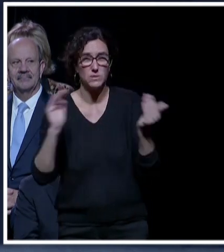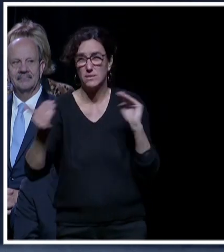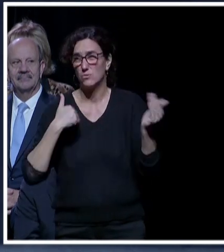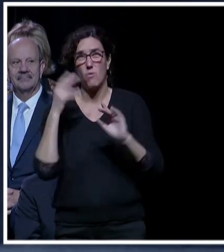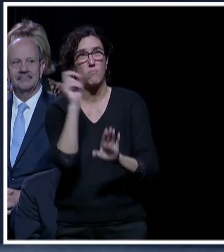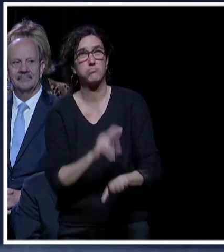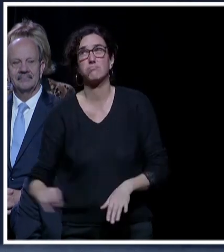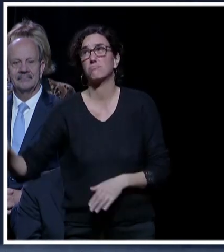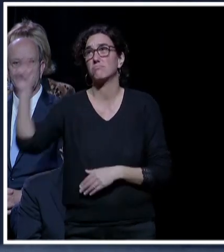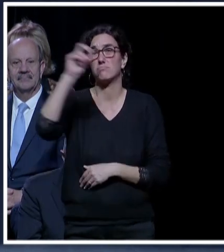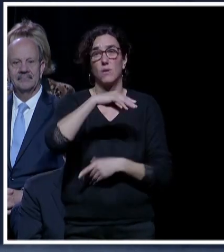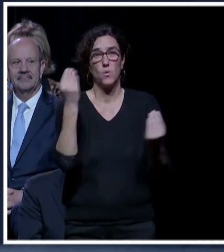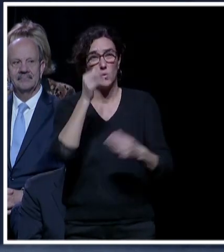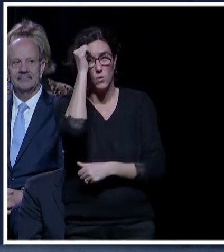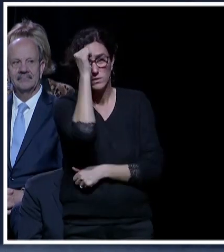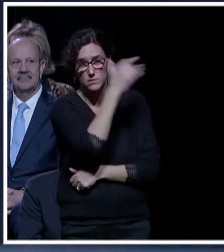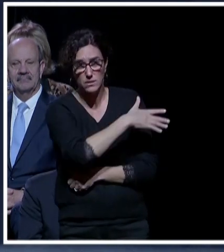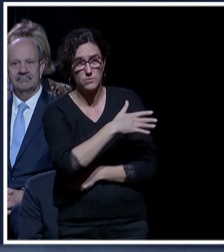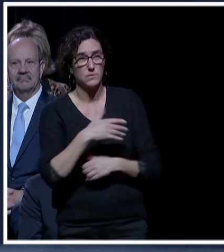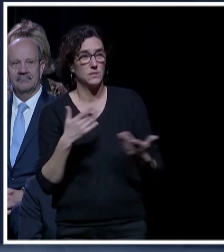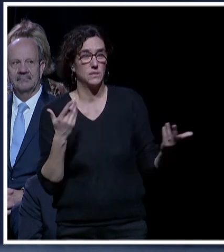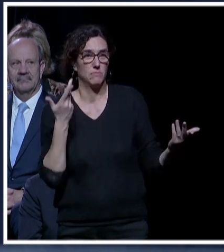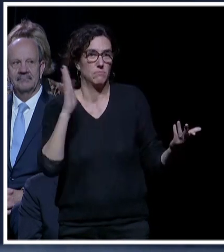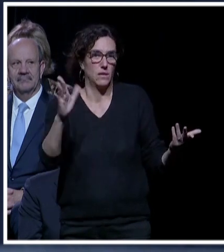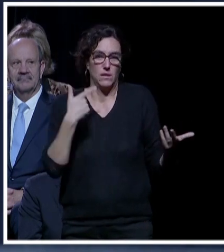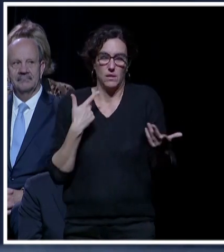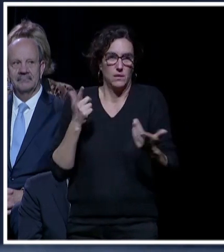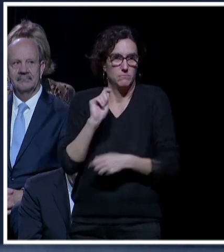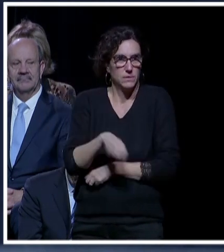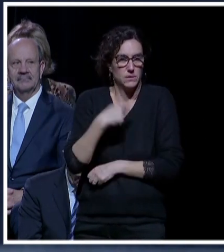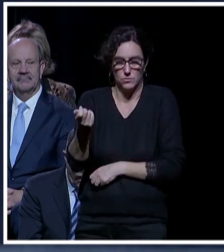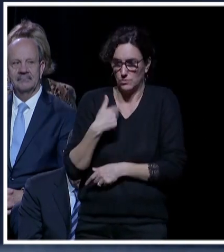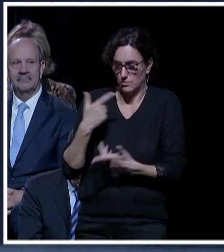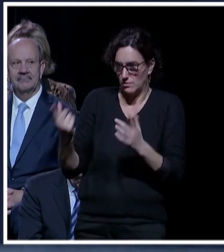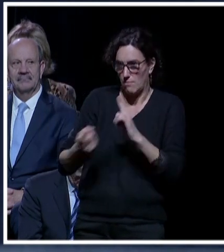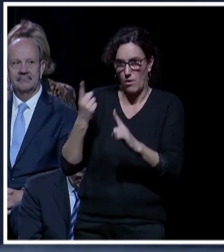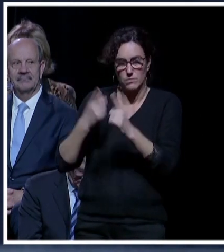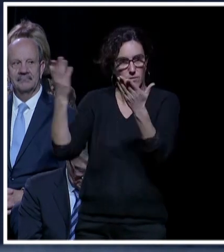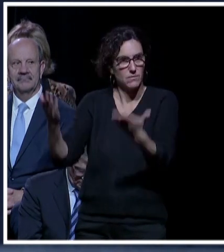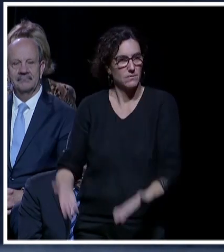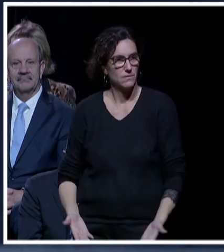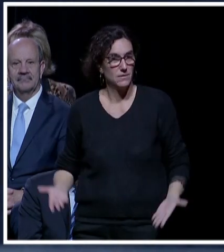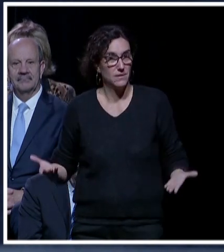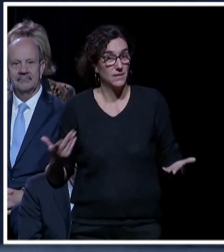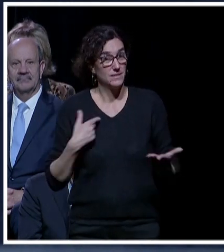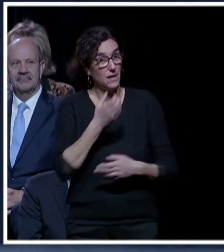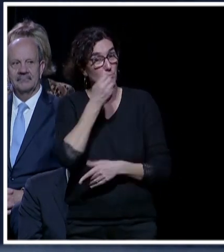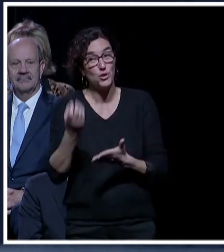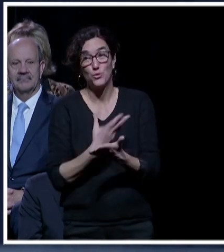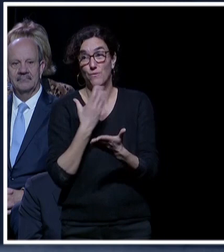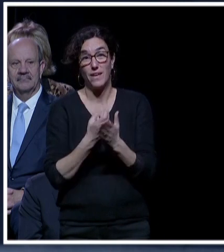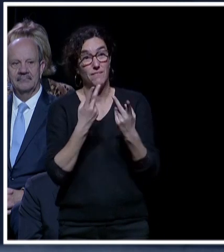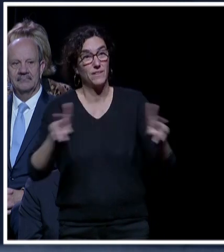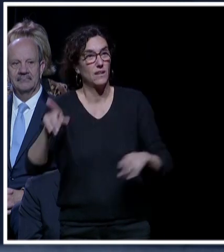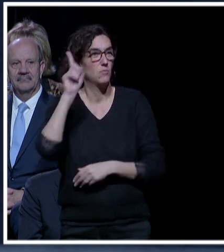immense artiste reçoit une nouvelle lumière tellement méritée. C'est une excellente nouvelle pour notre ville, qui est l'épicentre de ses plus